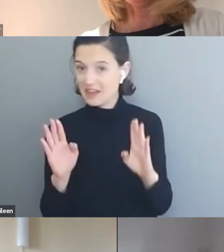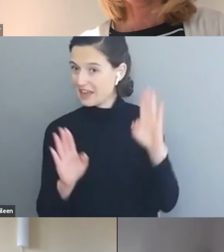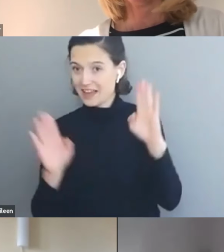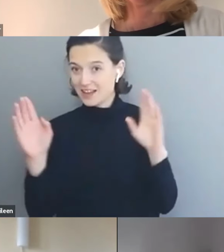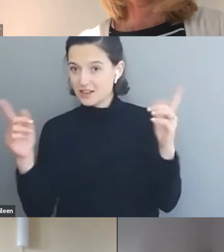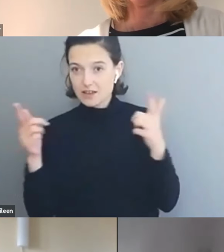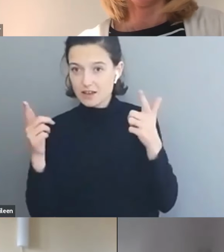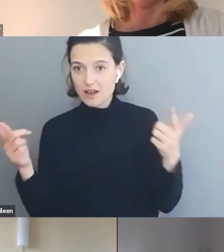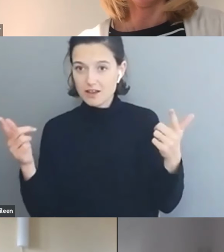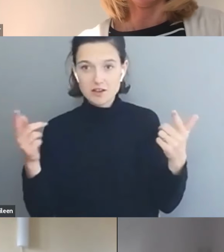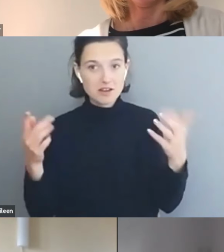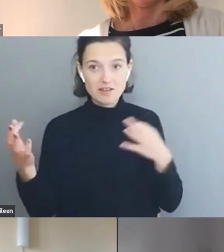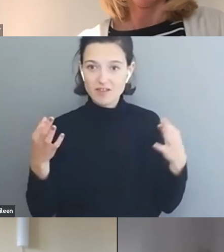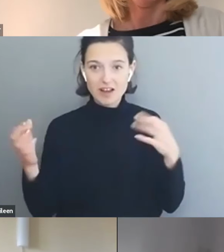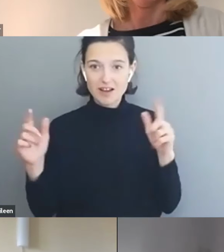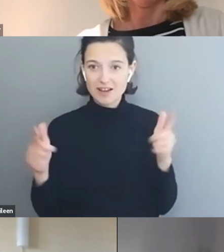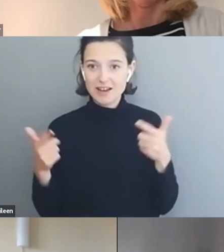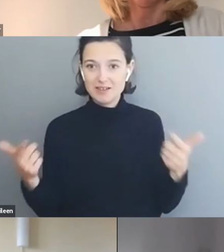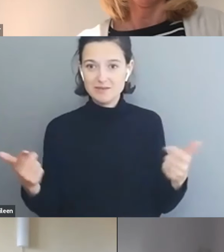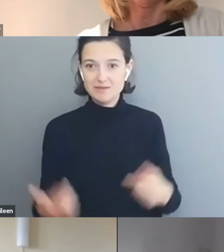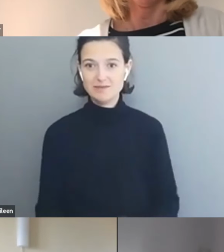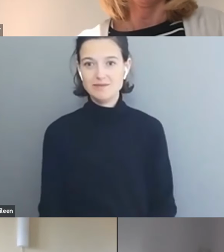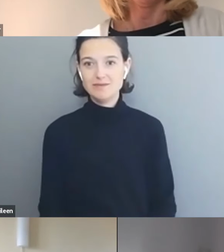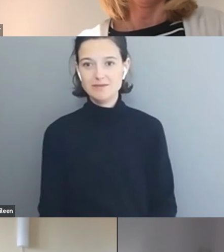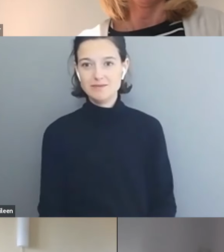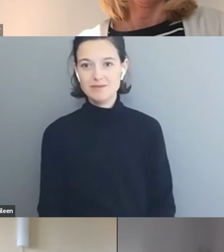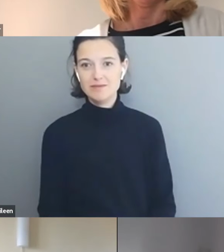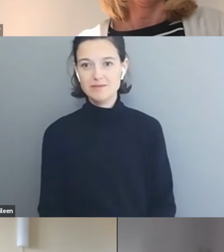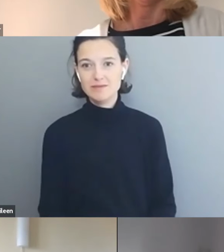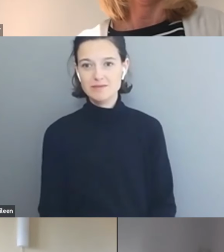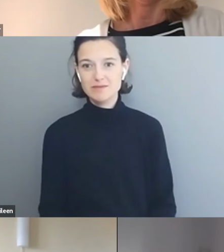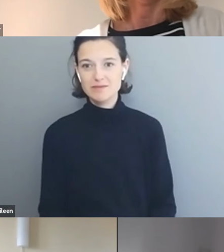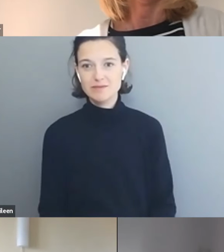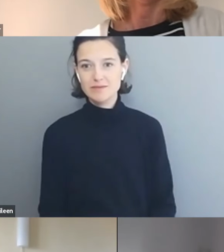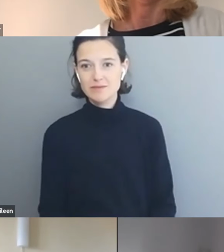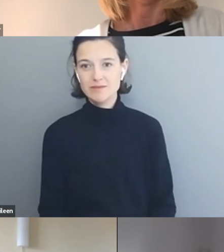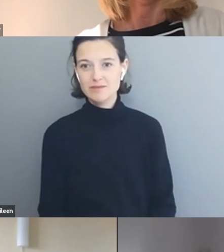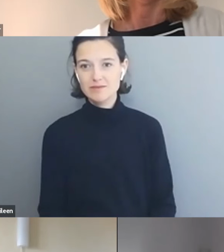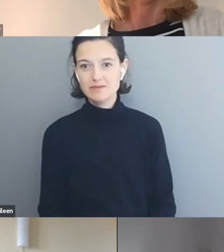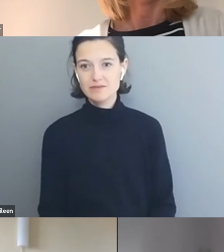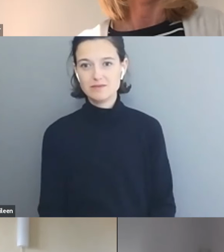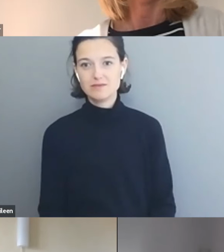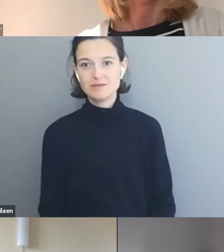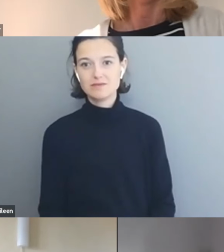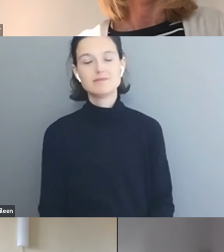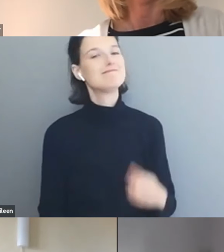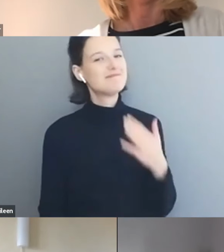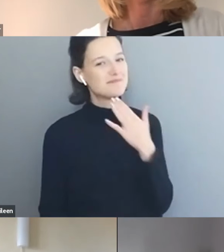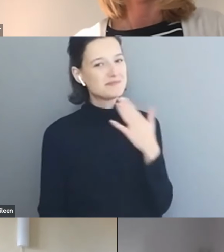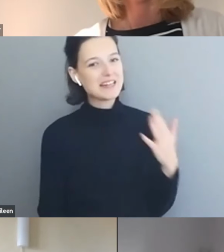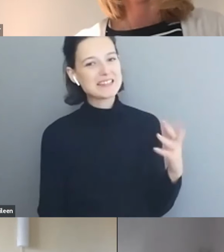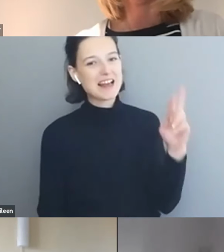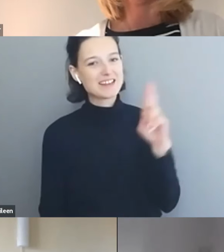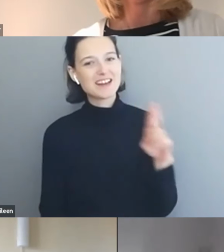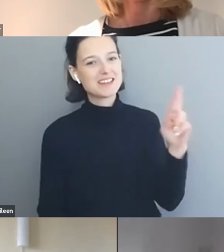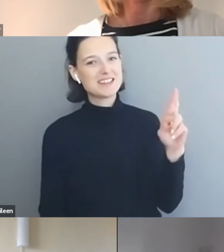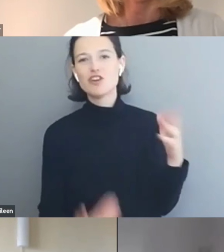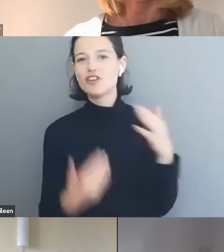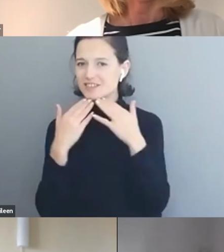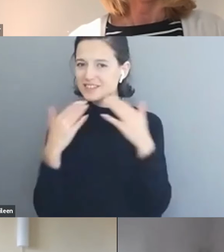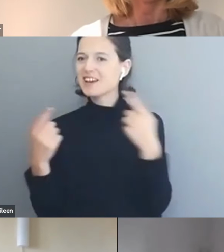Fragen mehr. Super, vielen Dank, Regine, und danke auch an alle, die da tapfer Antwort und Frage gestanden sind.